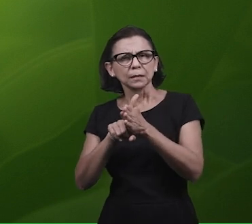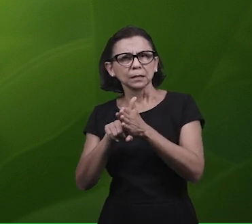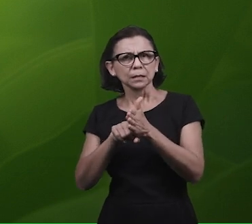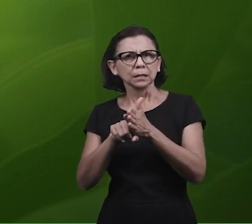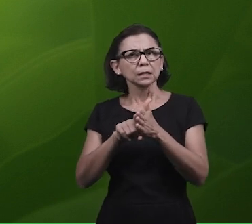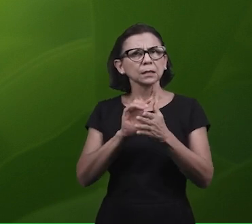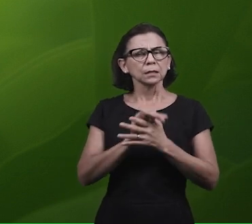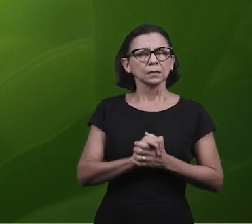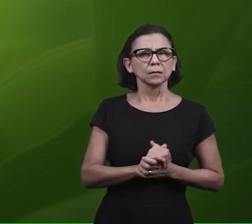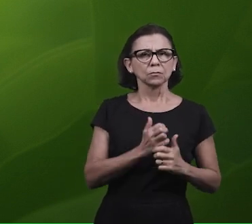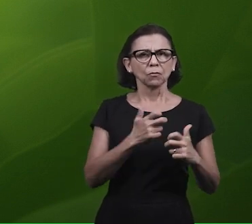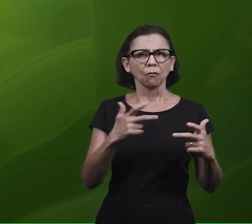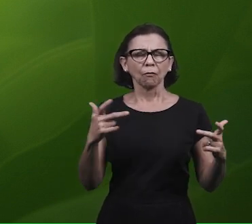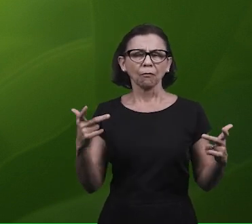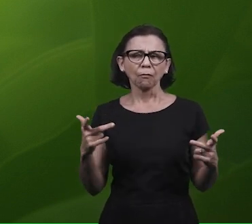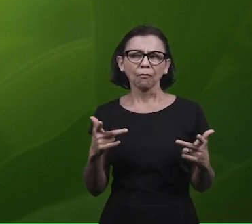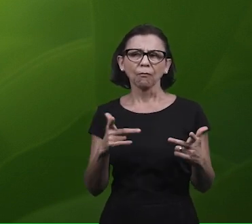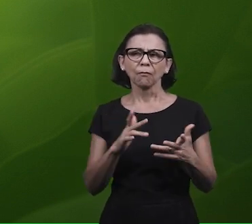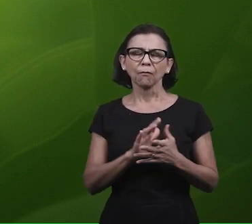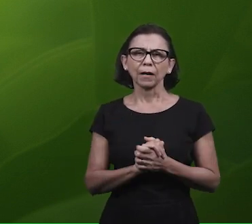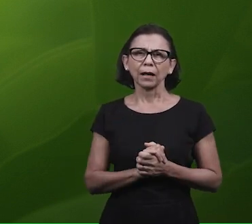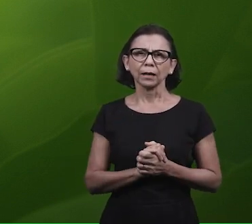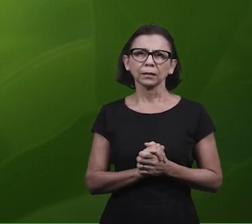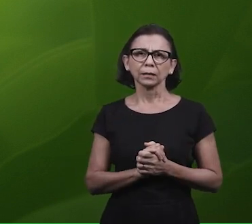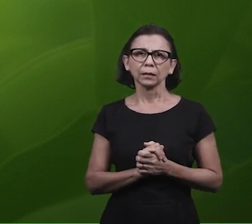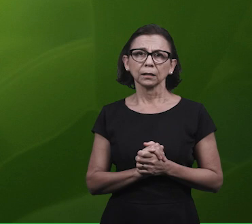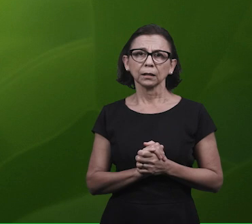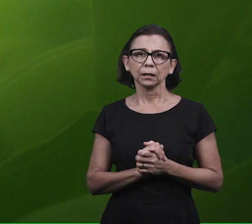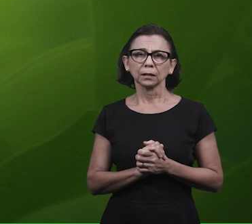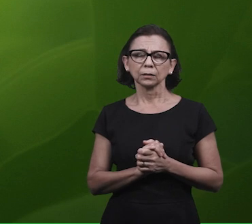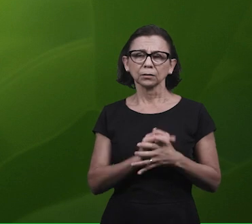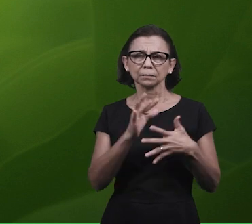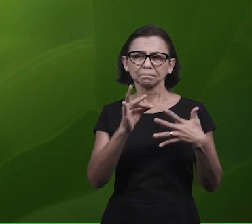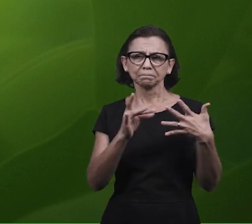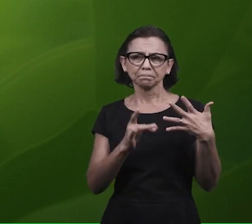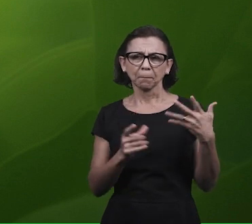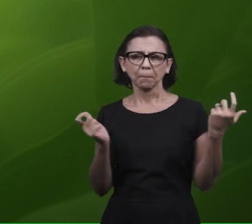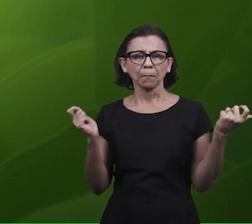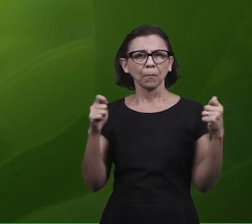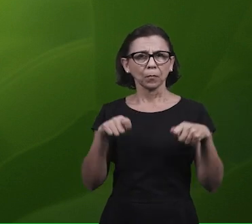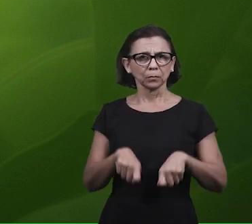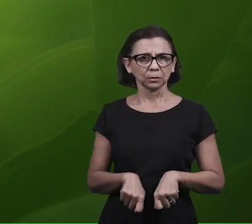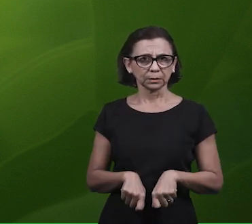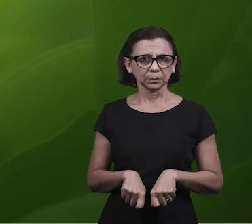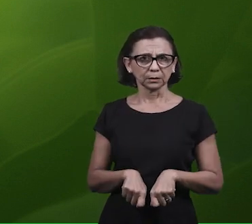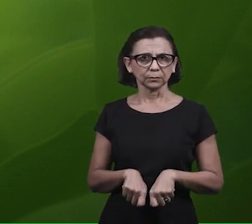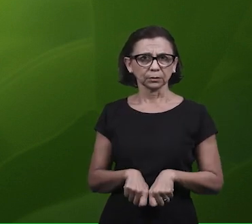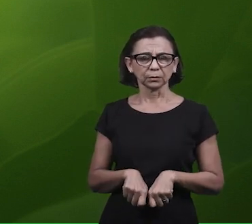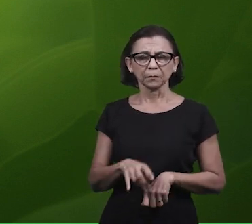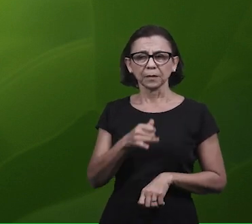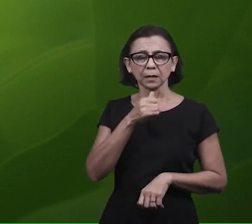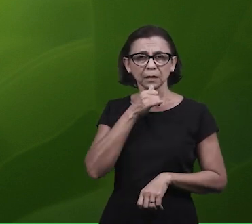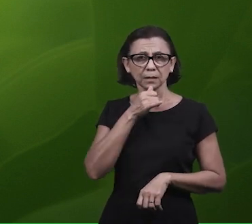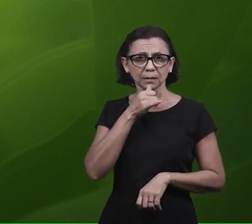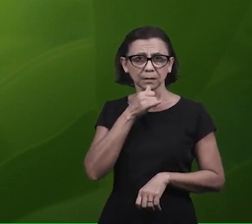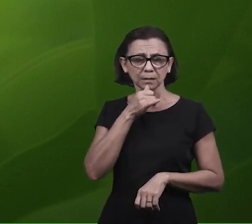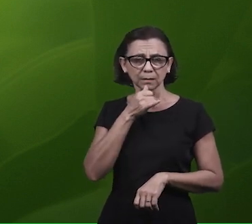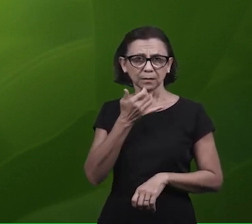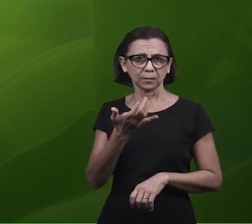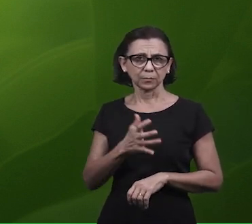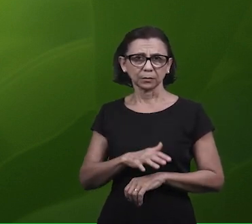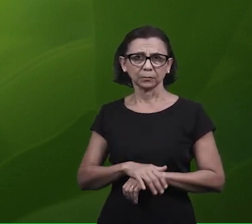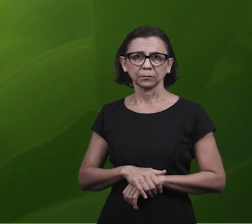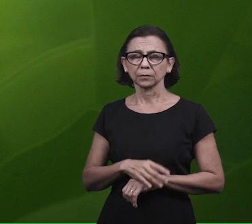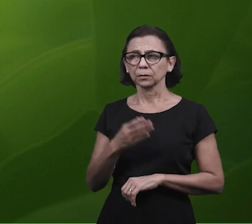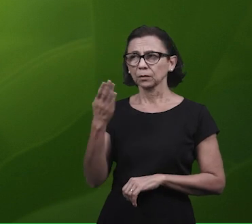méthodes mathématiques permettent de trouver la solution entre beaucoup d'alternatives possibles. Telles méthodes sont utilisées